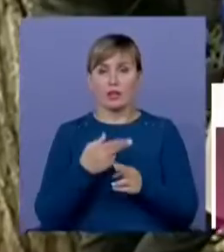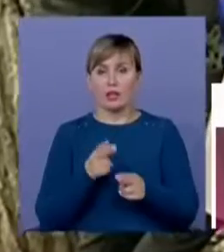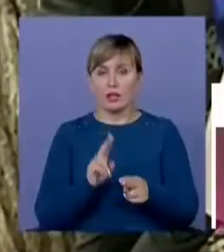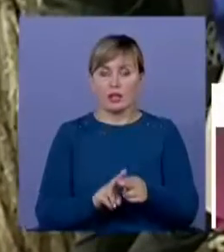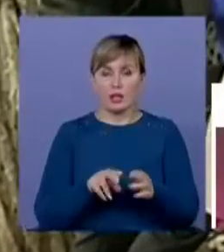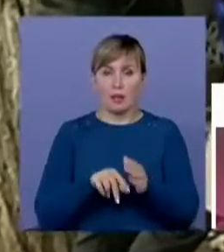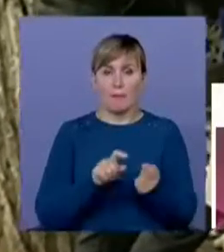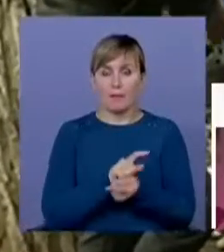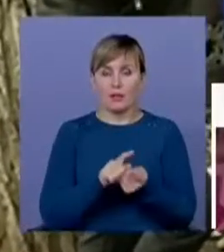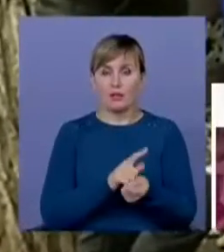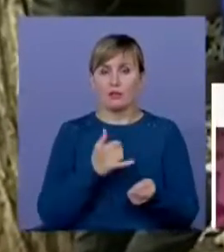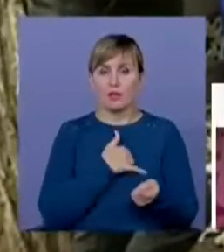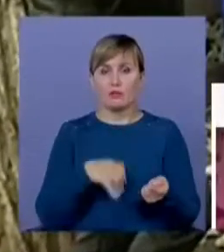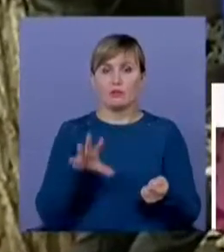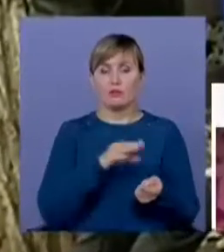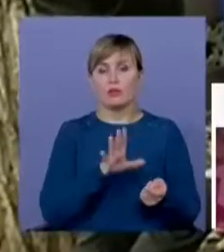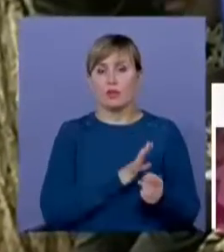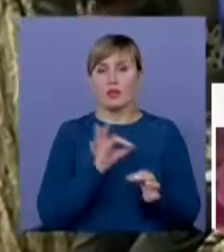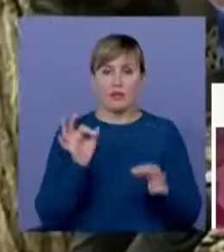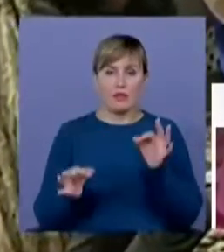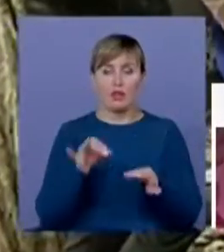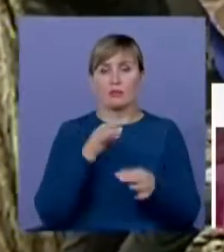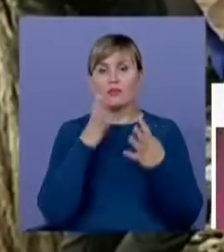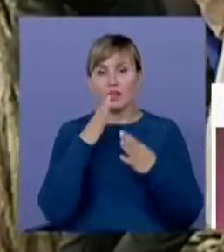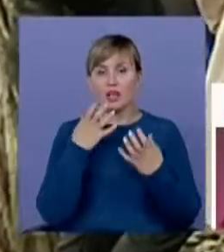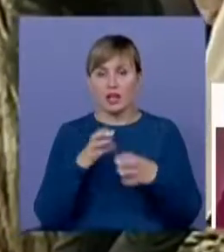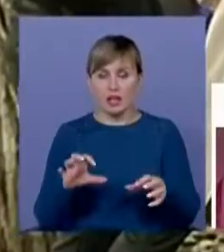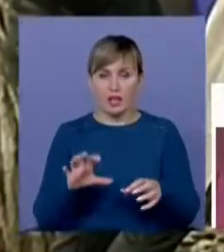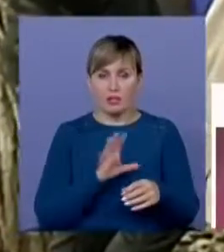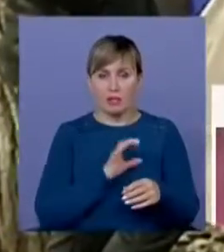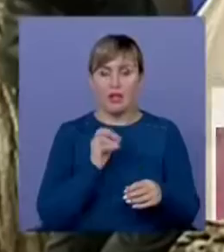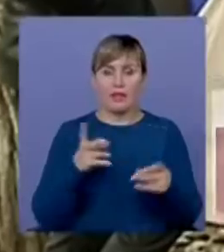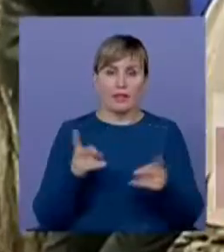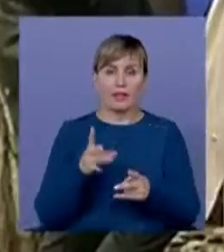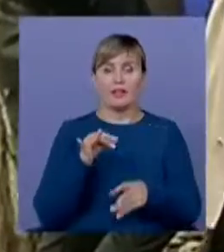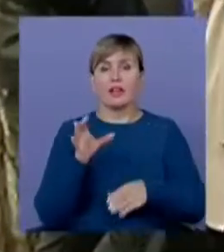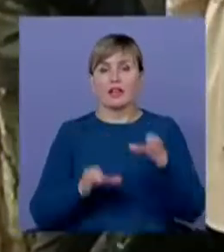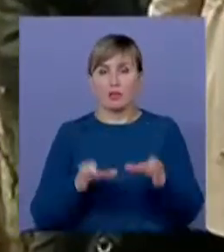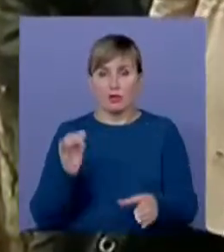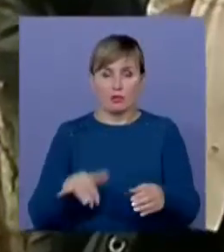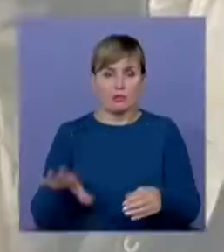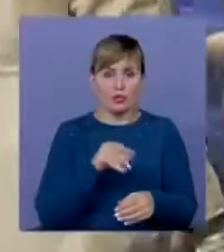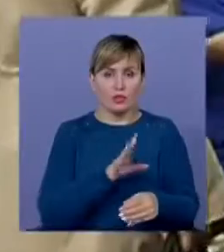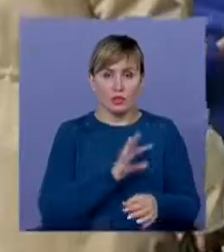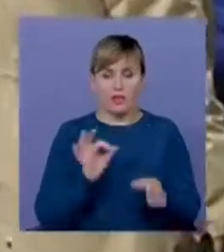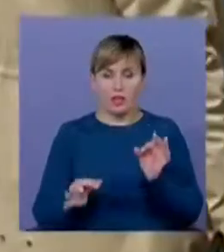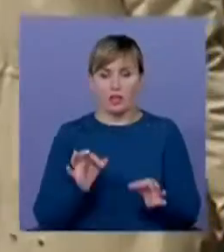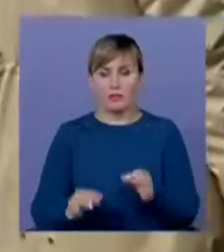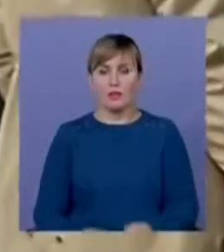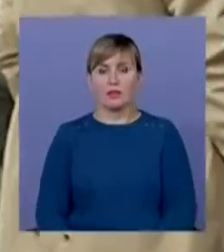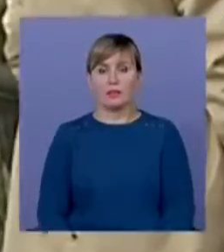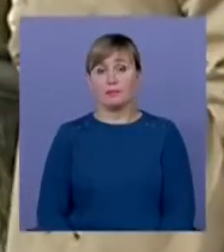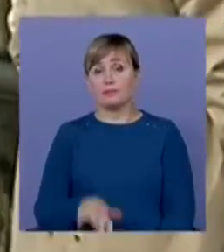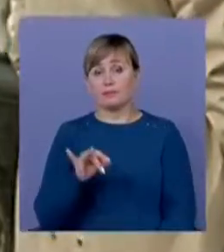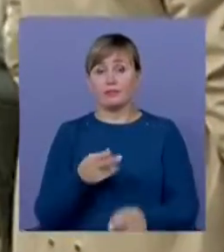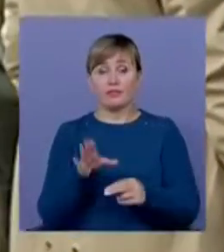до модернизации у нас все было в норме, и горячая вода шла как надо, и отопление у всех было нормальное, либо как-то вначале